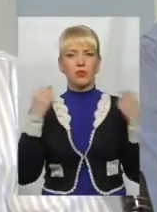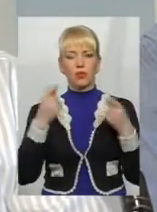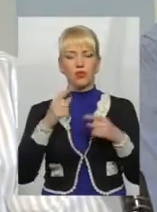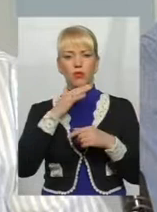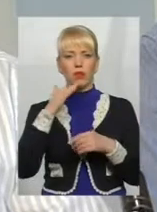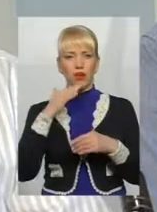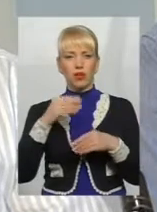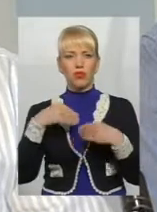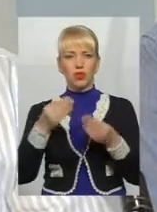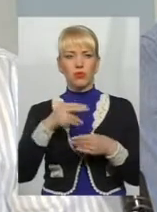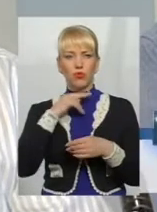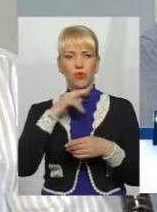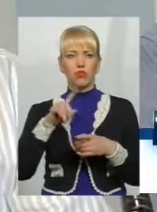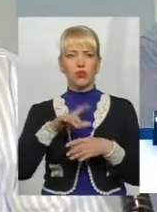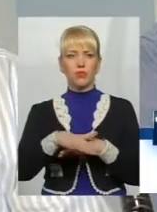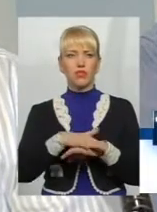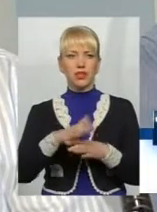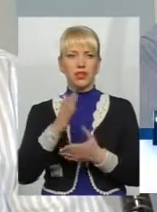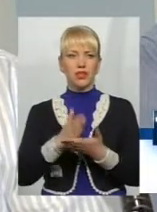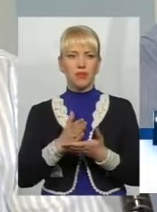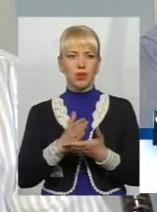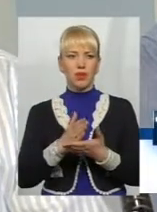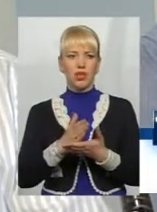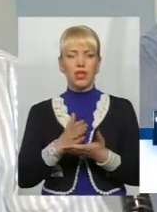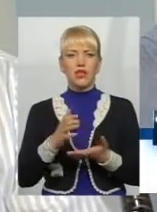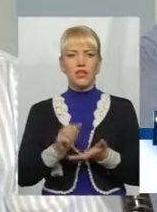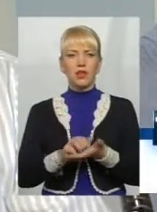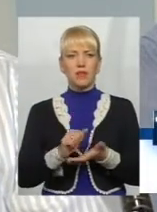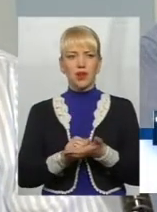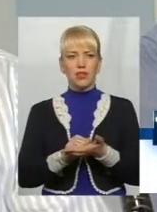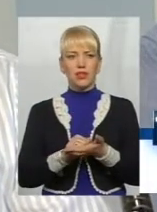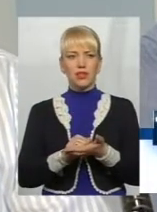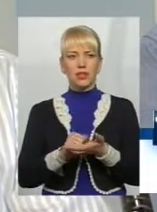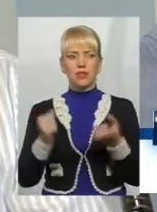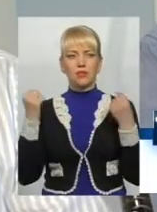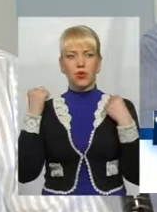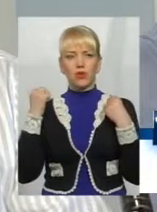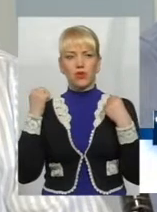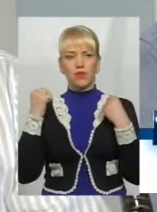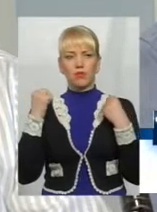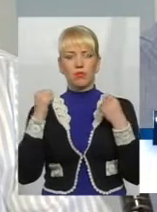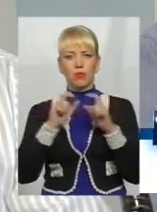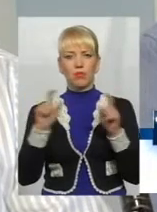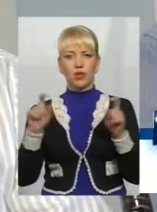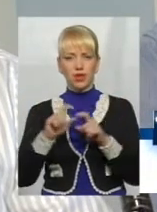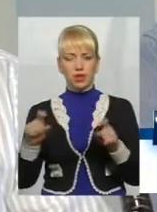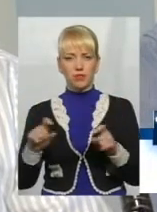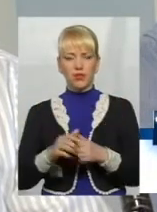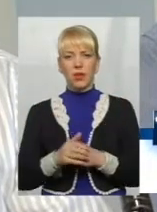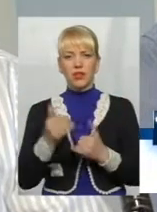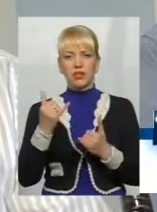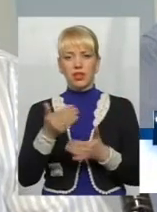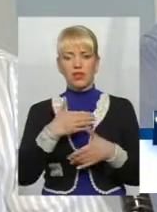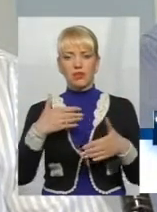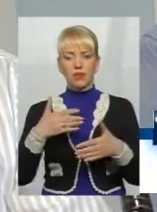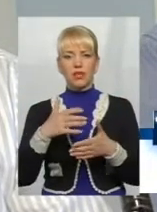того, щоб населення мало змогу займатися, тобто спортивним спорудам і спортивним об'єктам. Зараз ми дуже